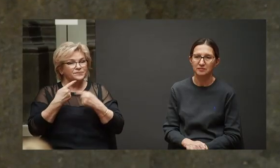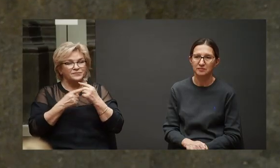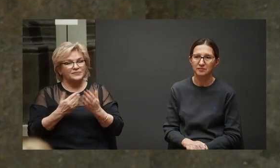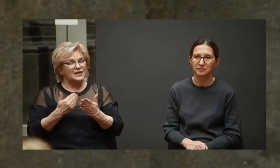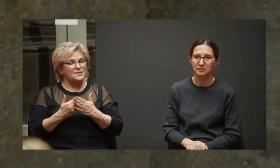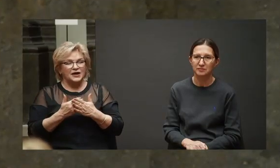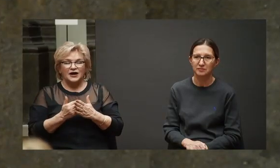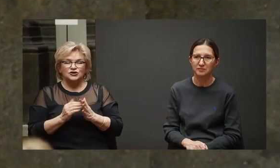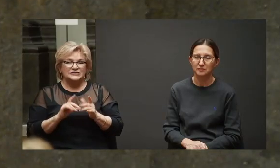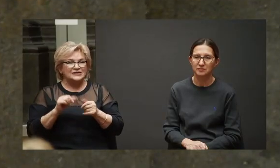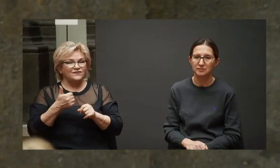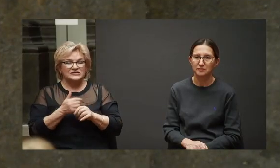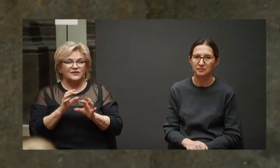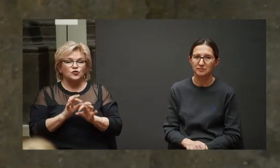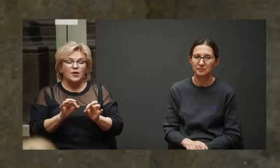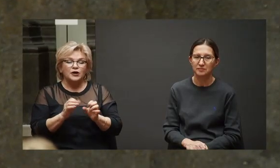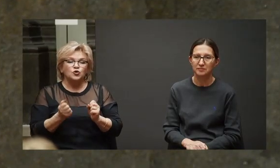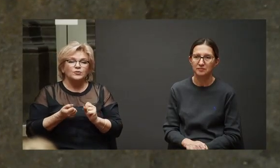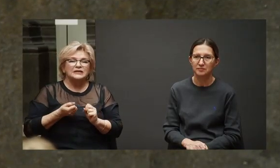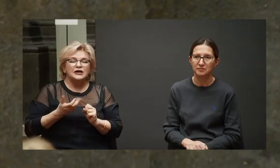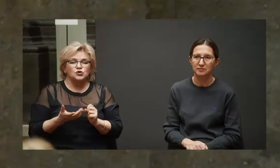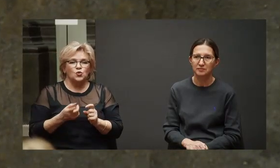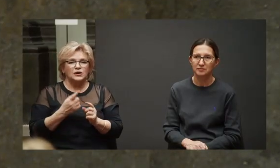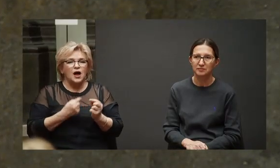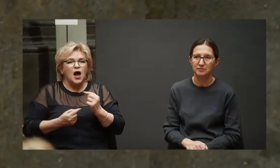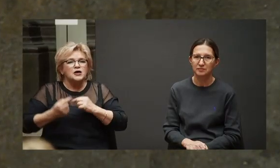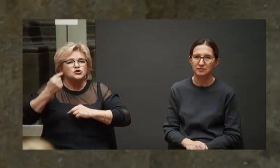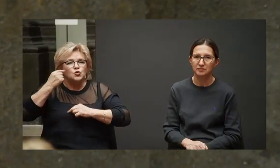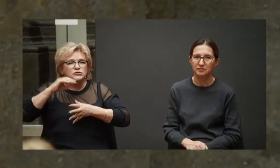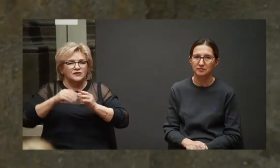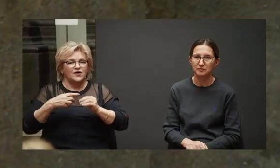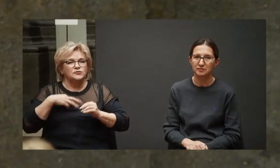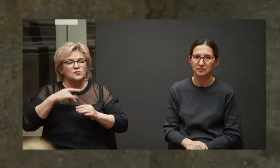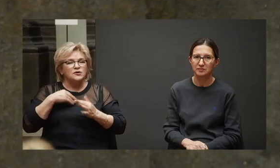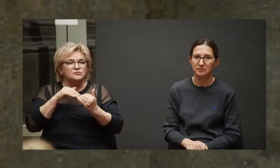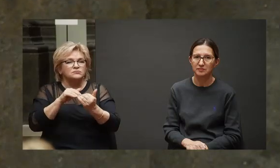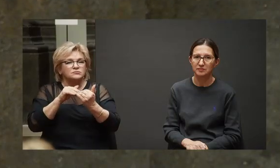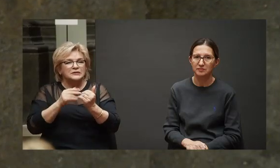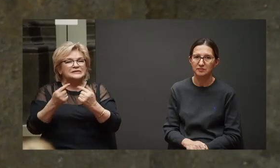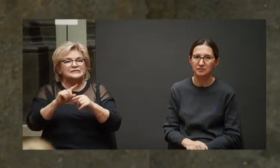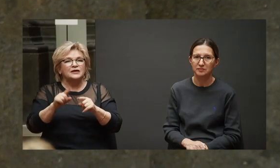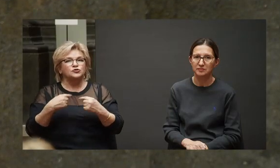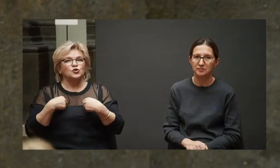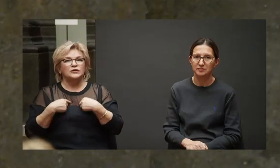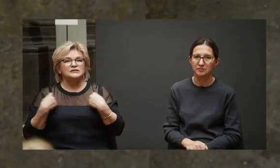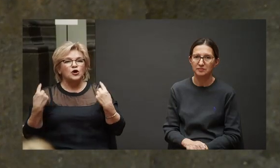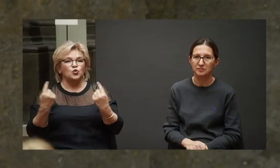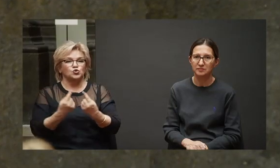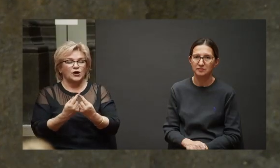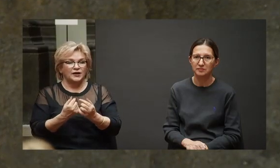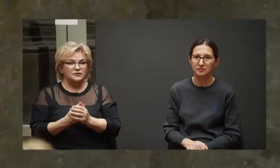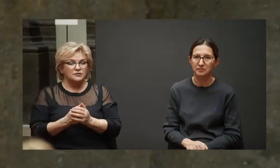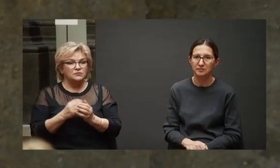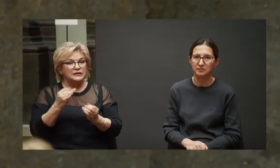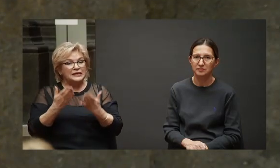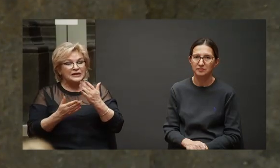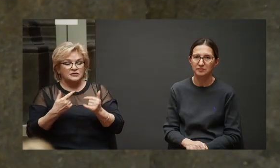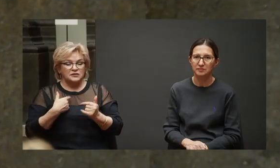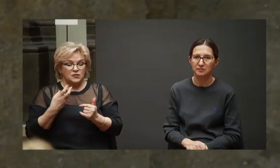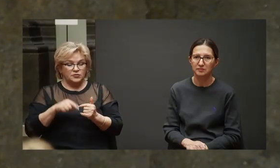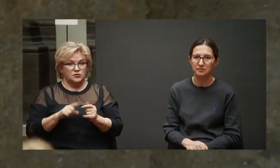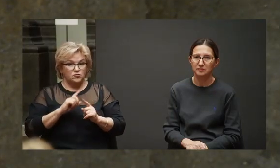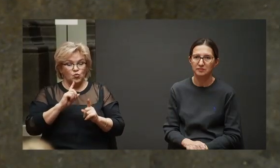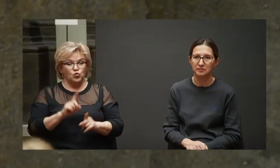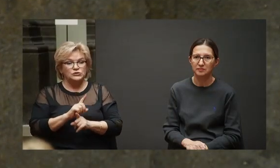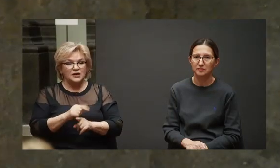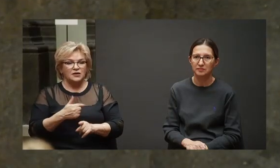мне кажется, в основном о том, насколько осознанно мы вообще взаимодействуем с тем, что нас окружает. Если мы пришли в